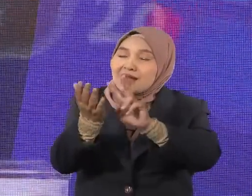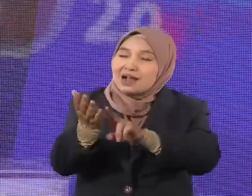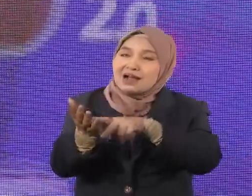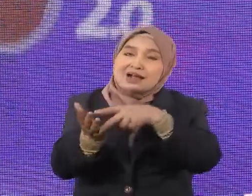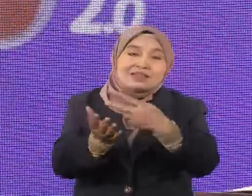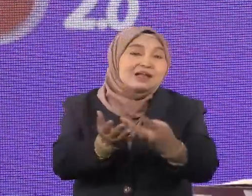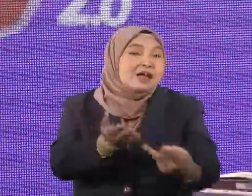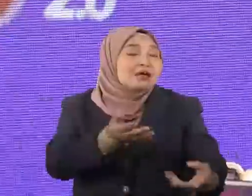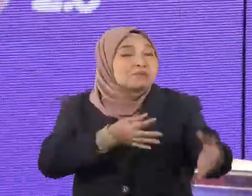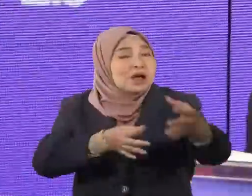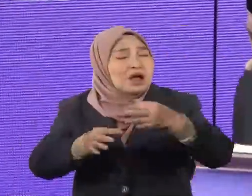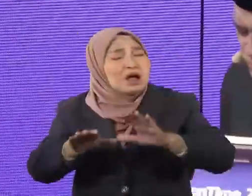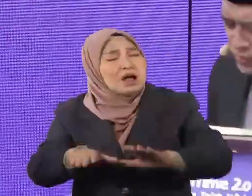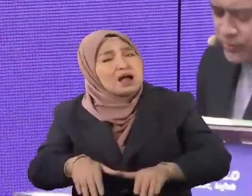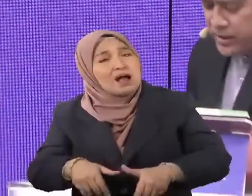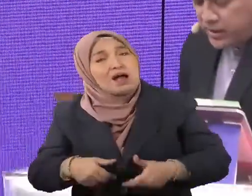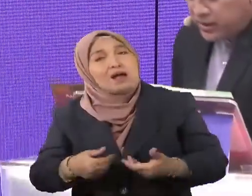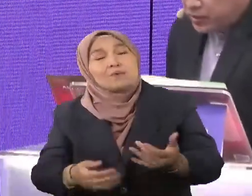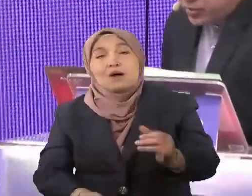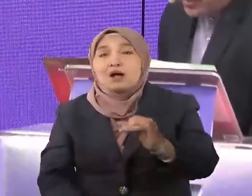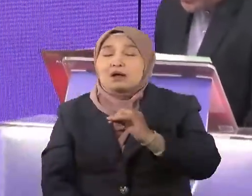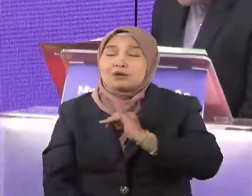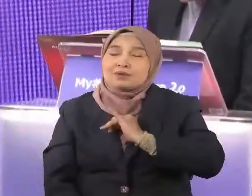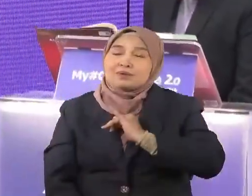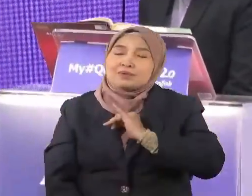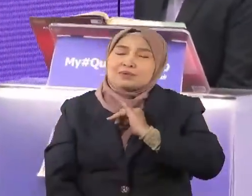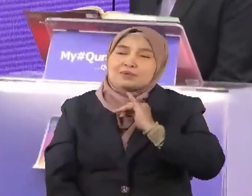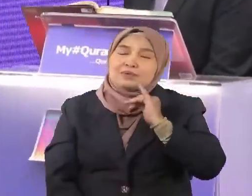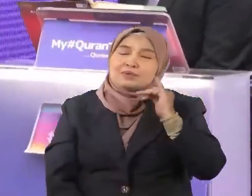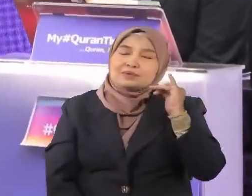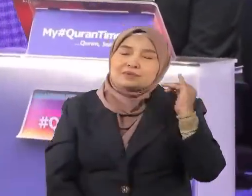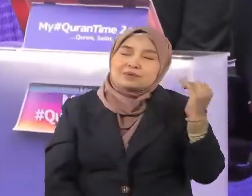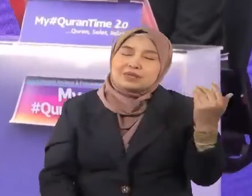diterjemah, betapa aku gerun pada